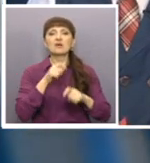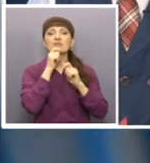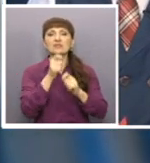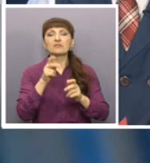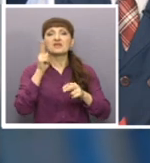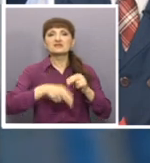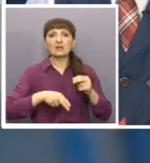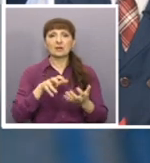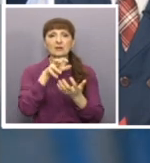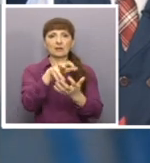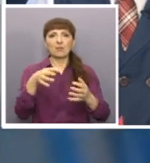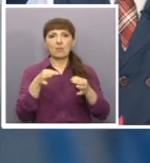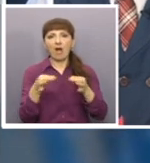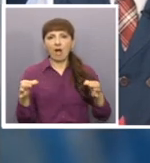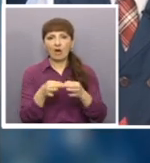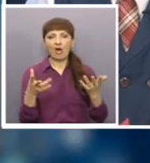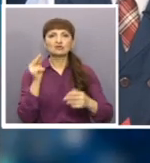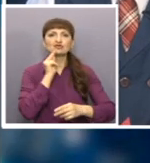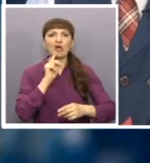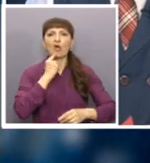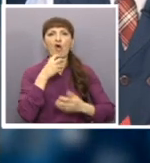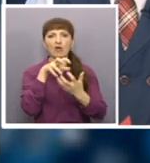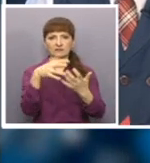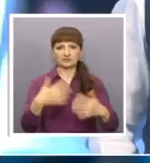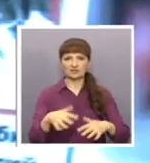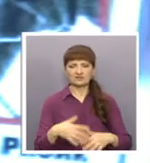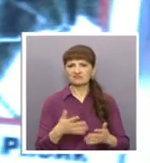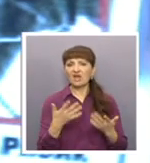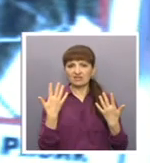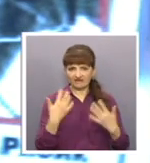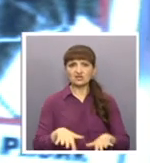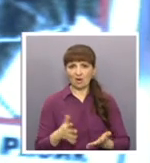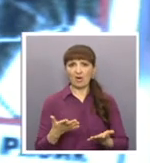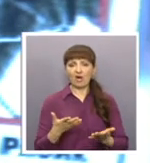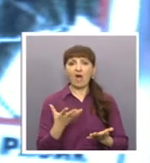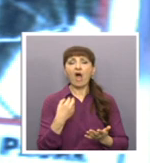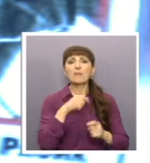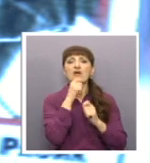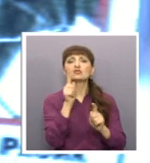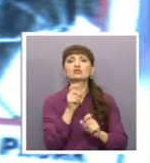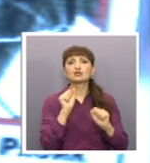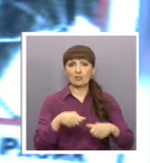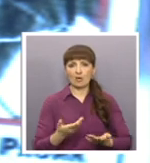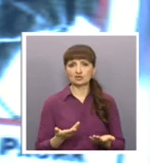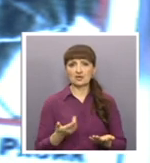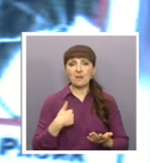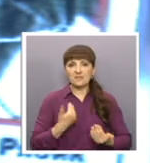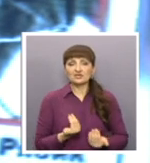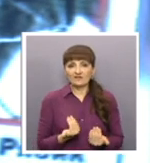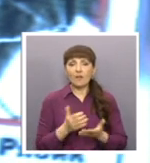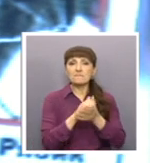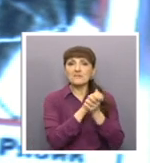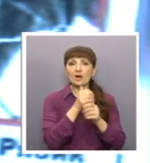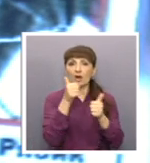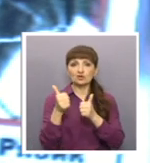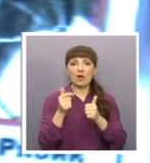героям пакеты с макаронами, пачкой чая и конфетами? Неужели это все, что мы, поколение, которое живет в мире, единственное,